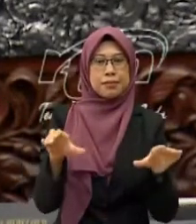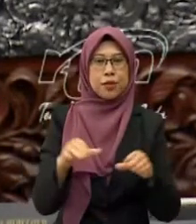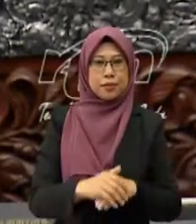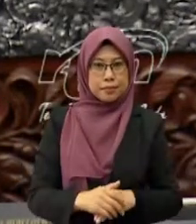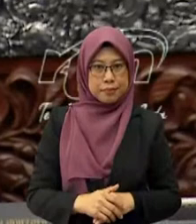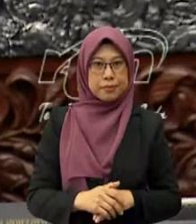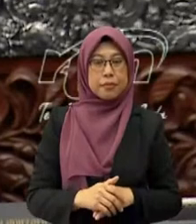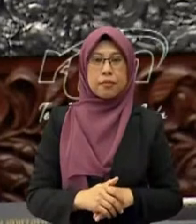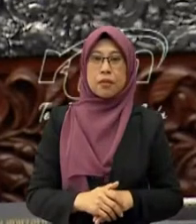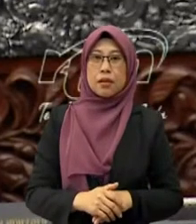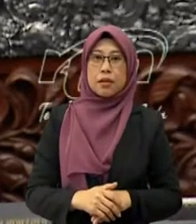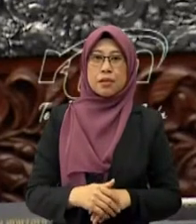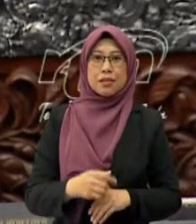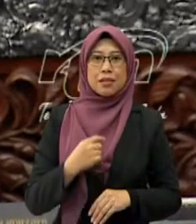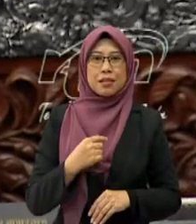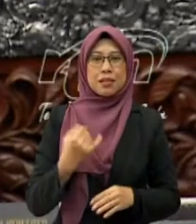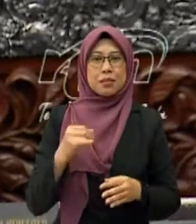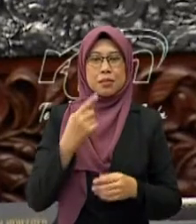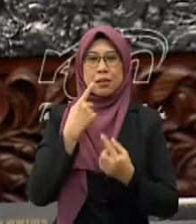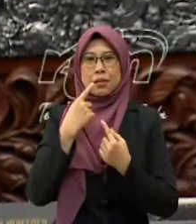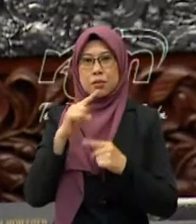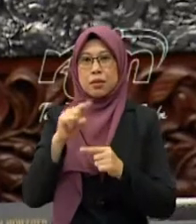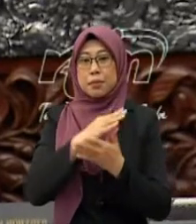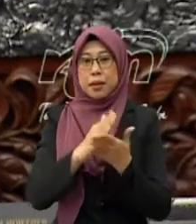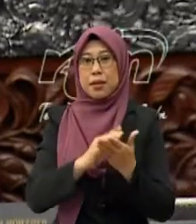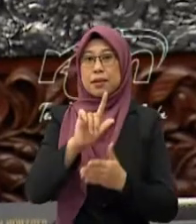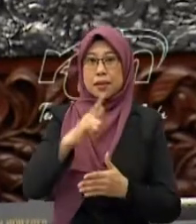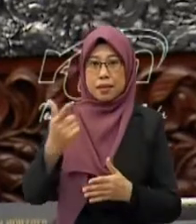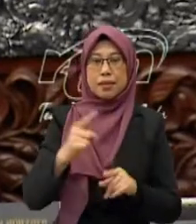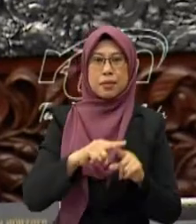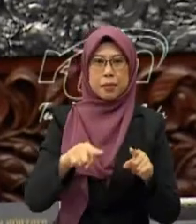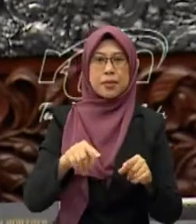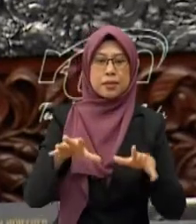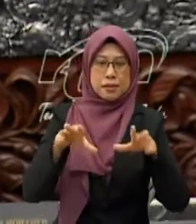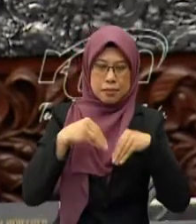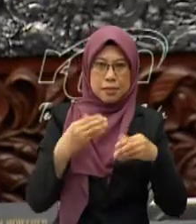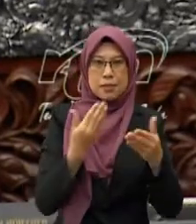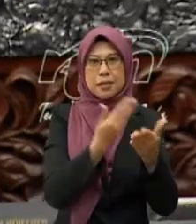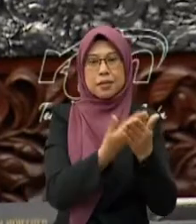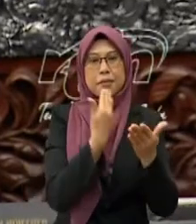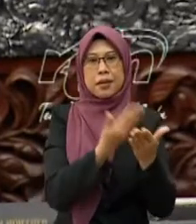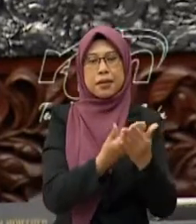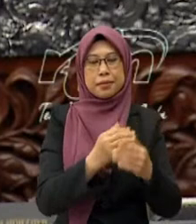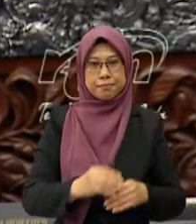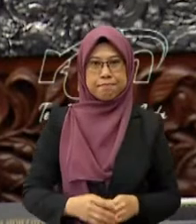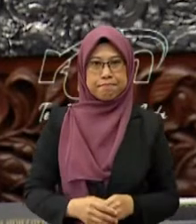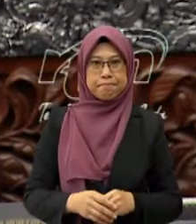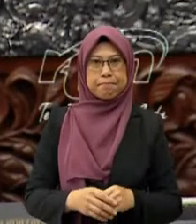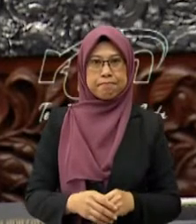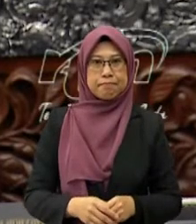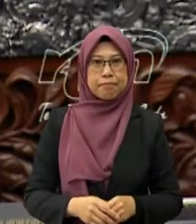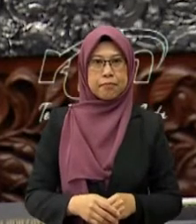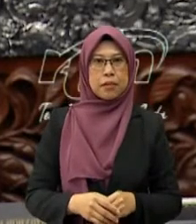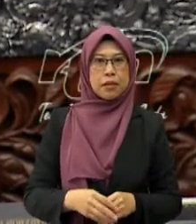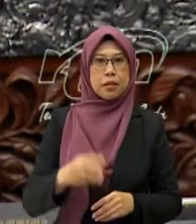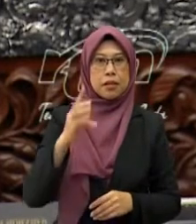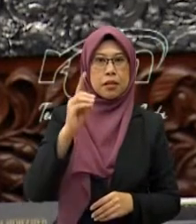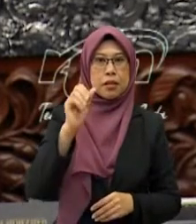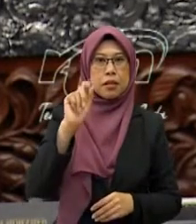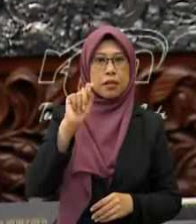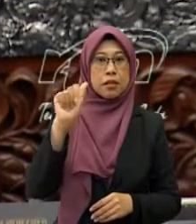Walaupun saya tidak boleh menjawab bagi pihak lain tapi cadangan di bangkitkan ya